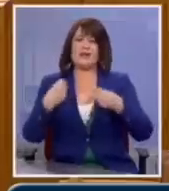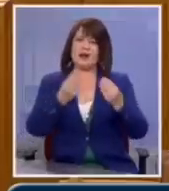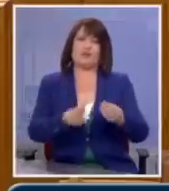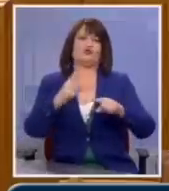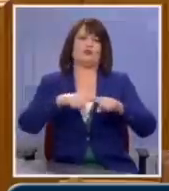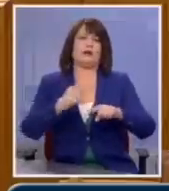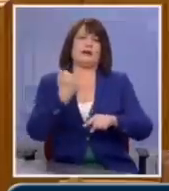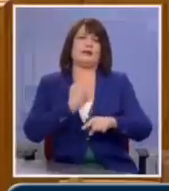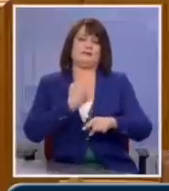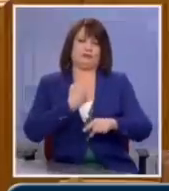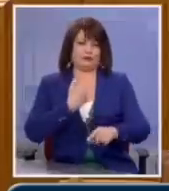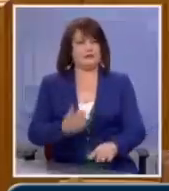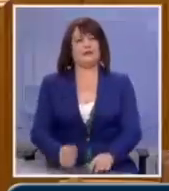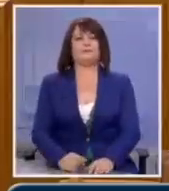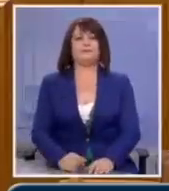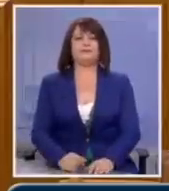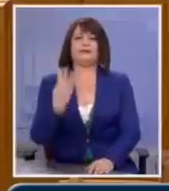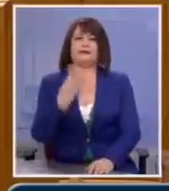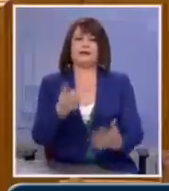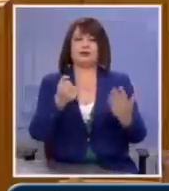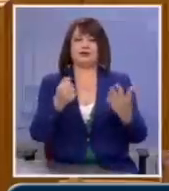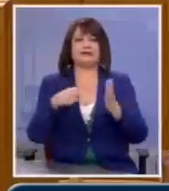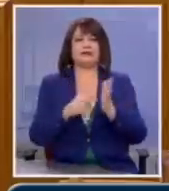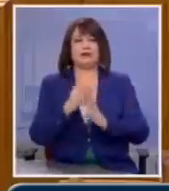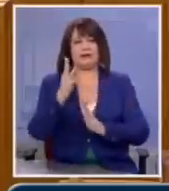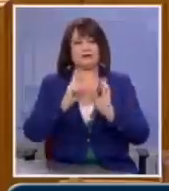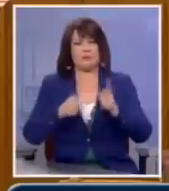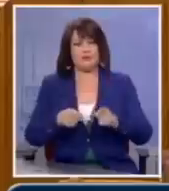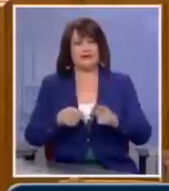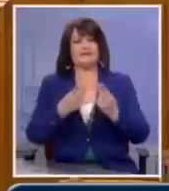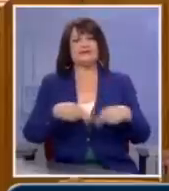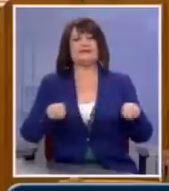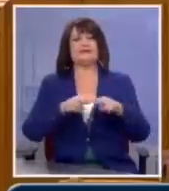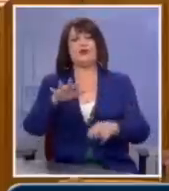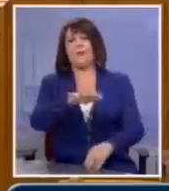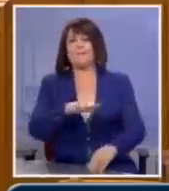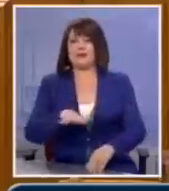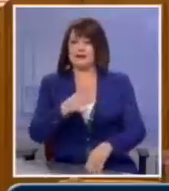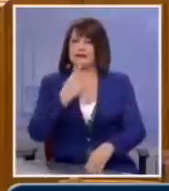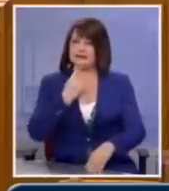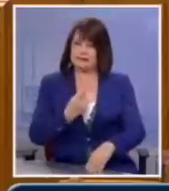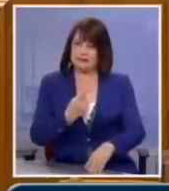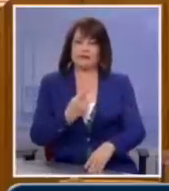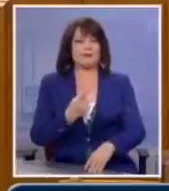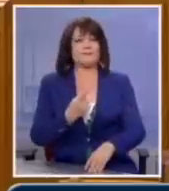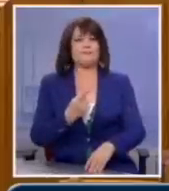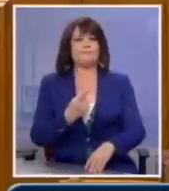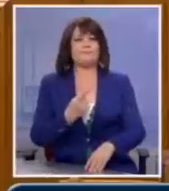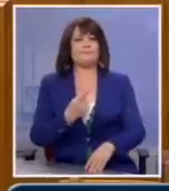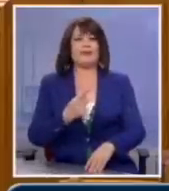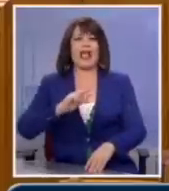με την 460 του 2013, απόφαση του Συμβουλίου της Επικρατείας,